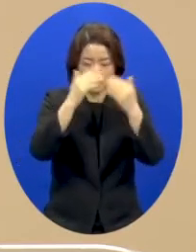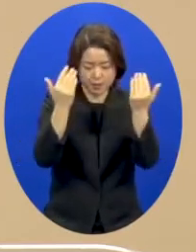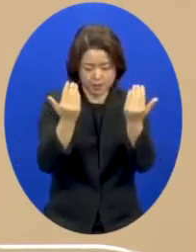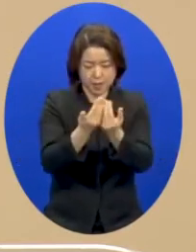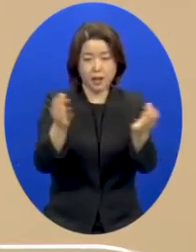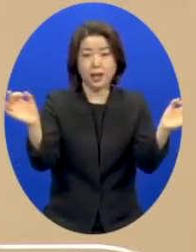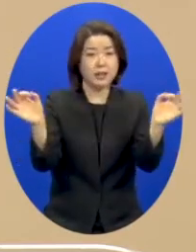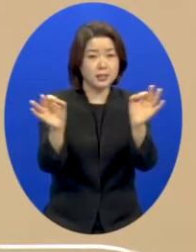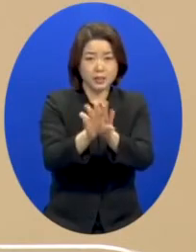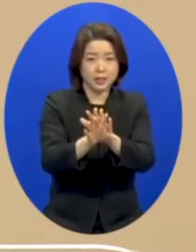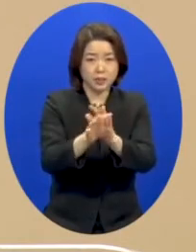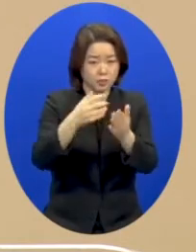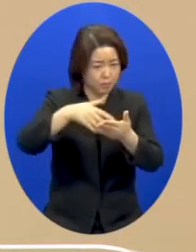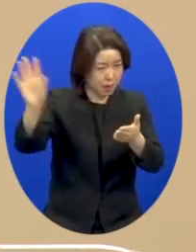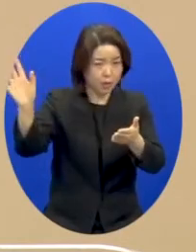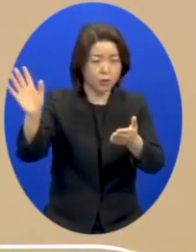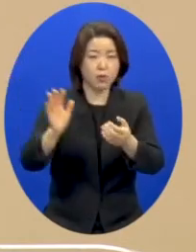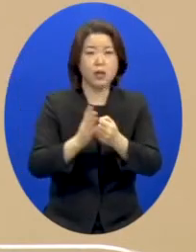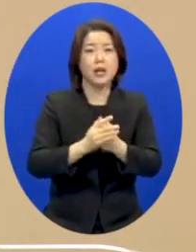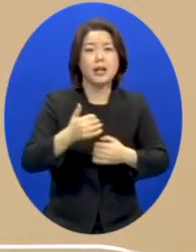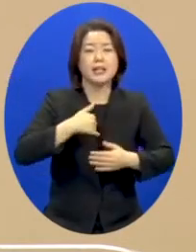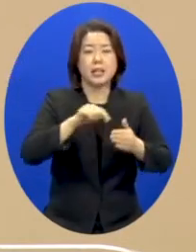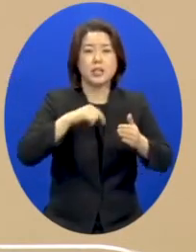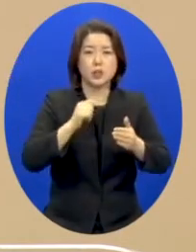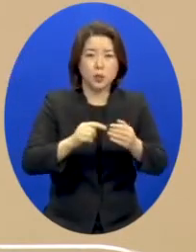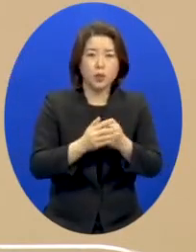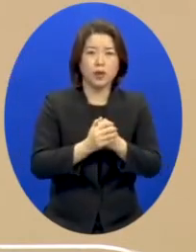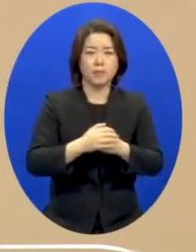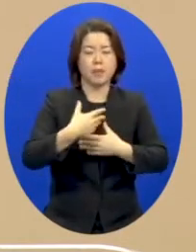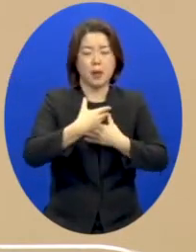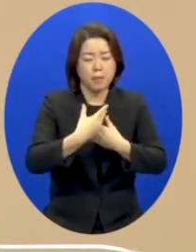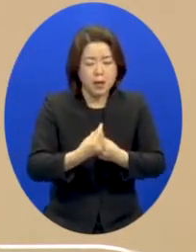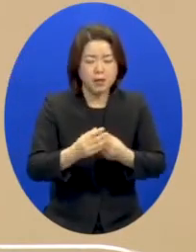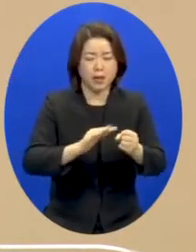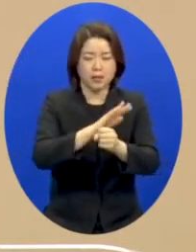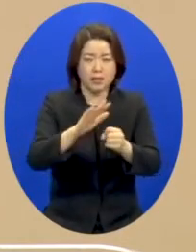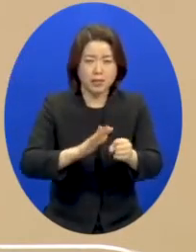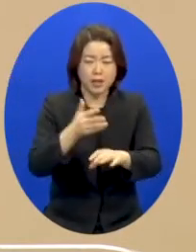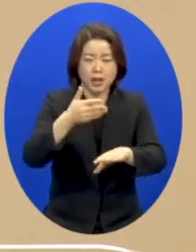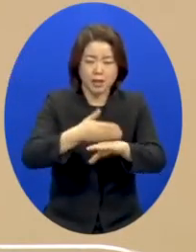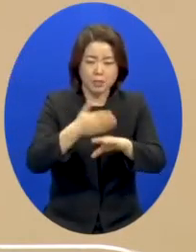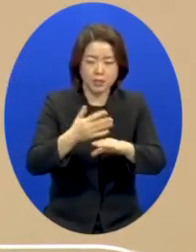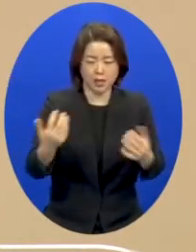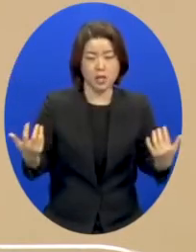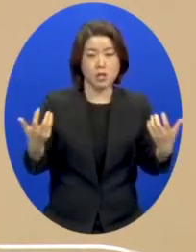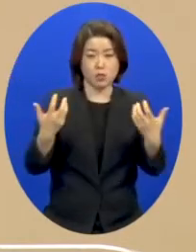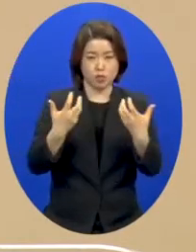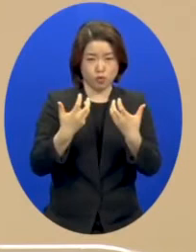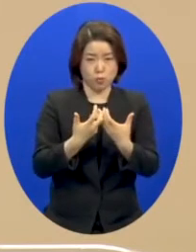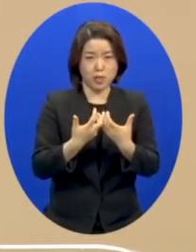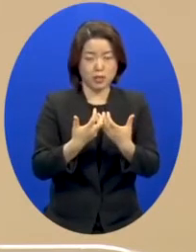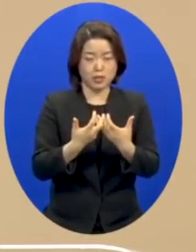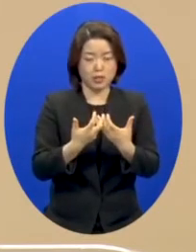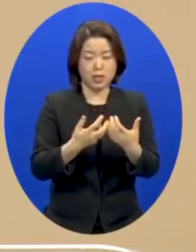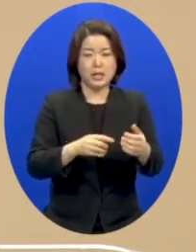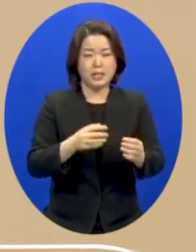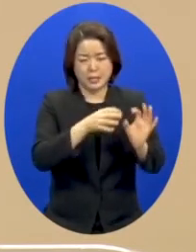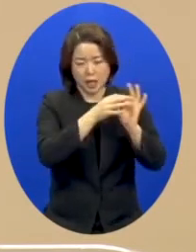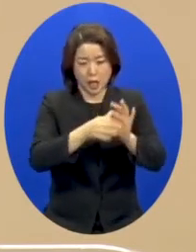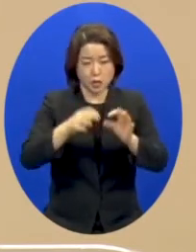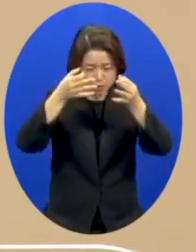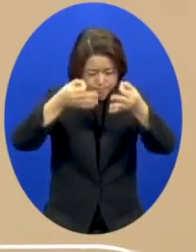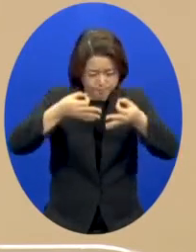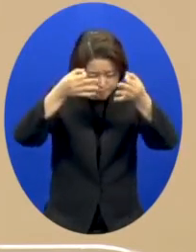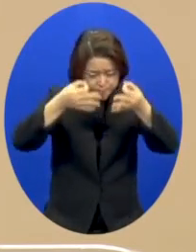평강과 기쁨과 감사, 사랑 충만하게 채워지는 역사를 우리는 계속해서 확인해야 하는 것입니다.